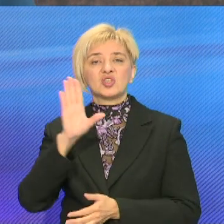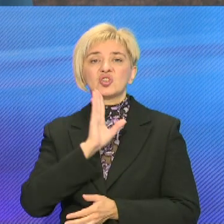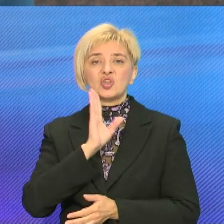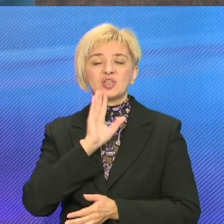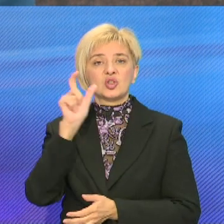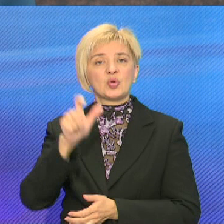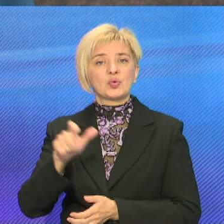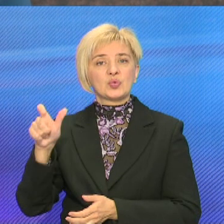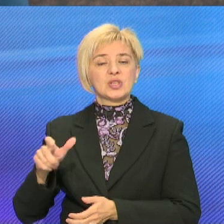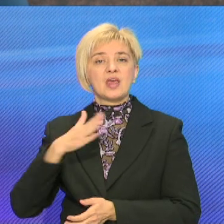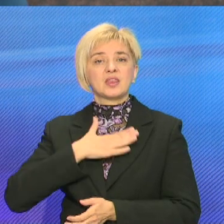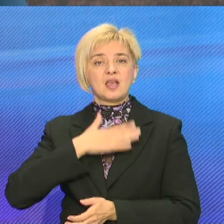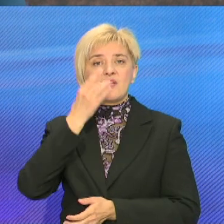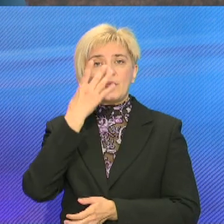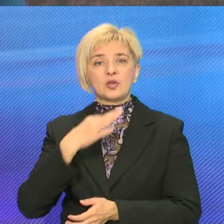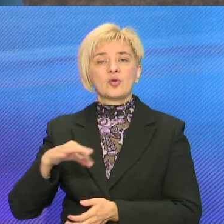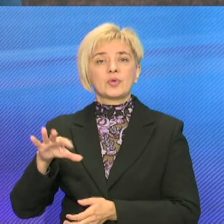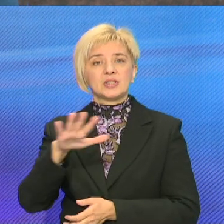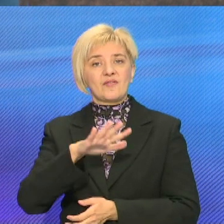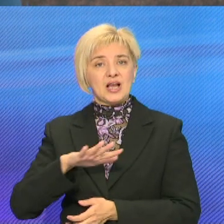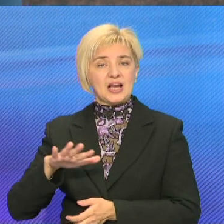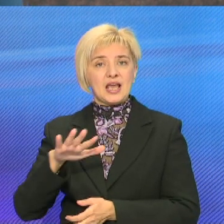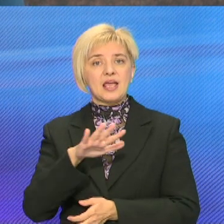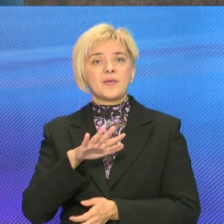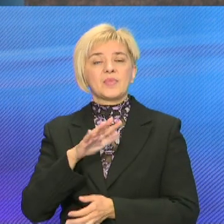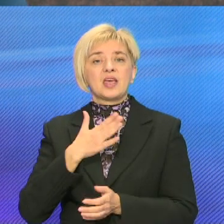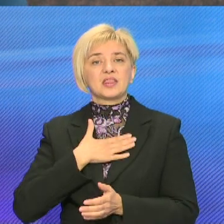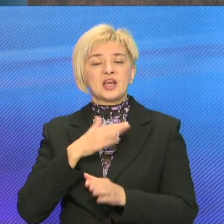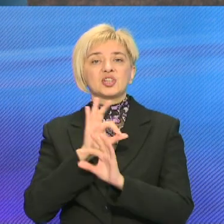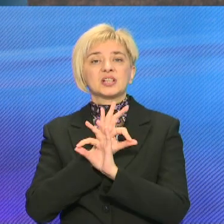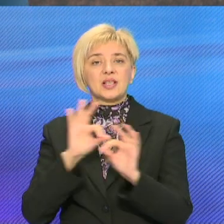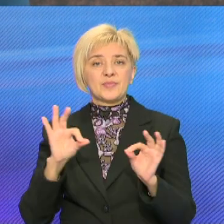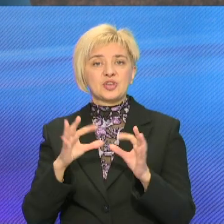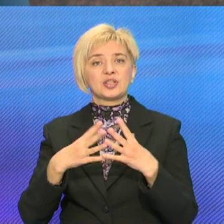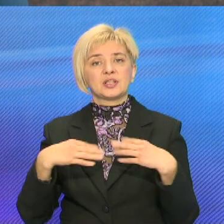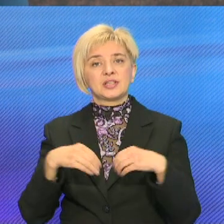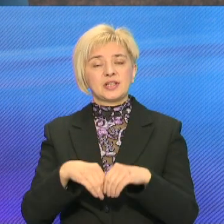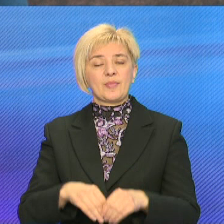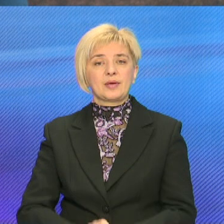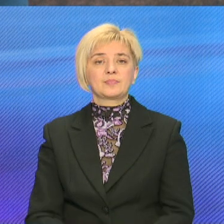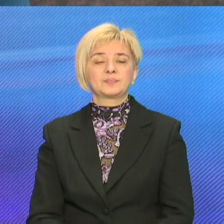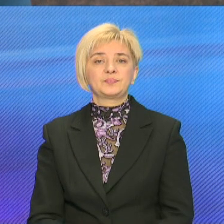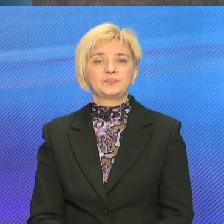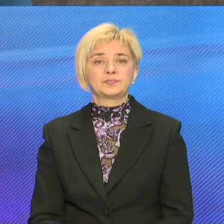людей нашего Приньоманского края или просто наших замечательных семей.